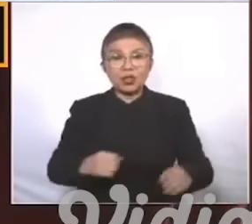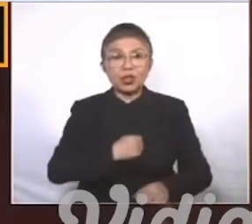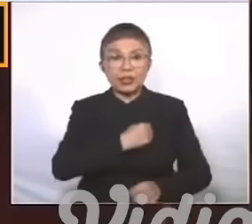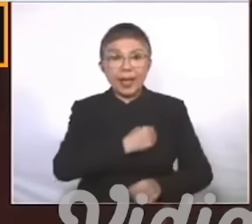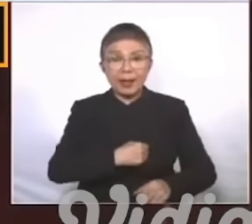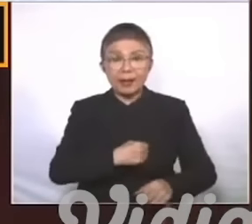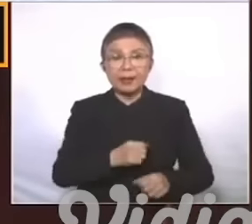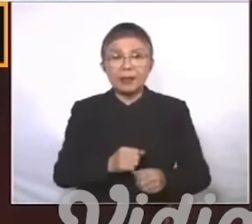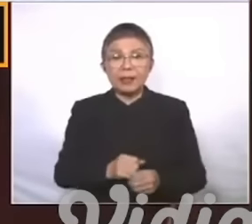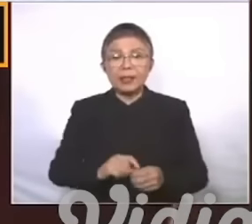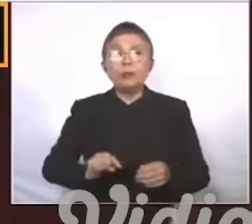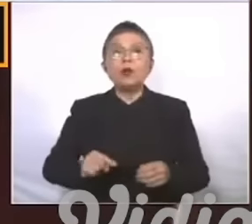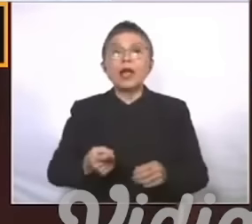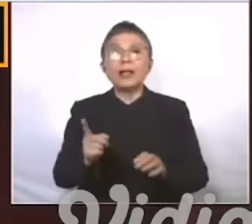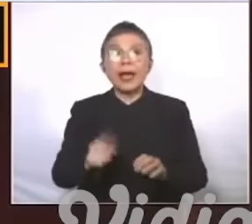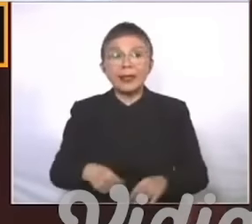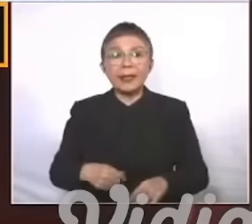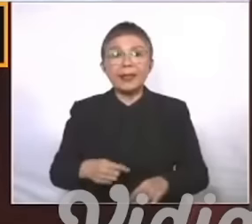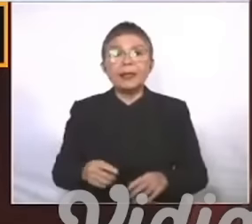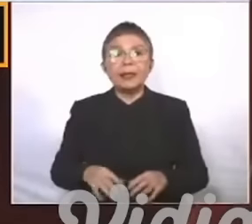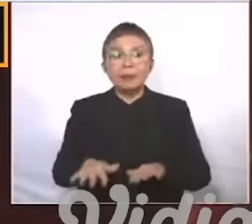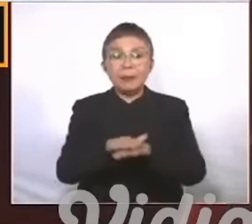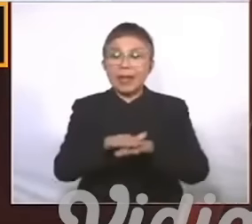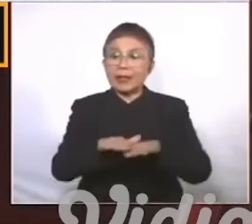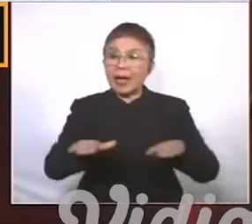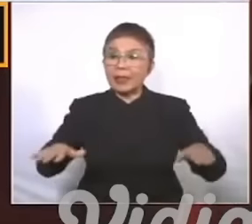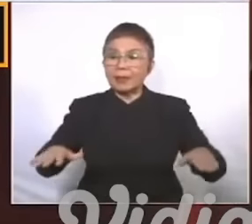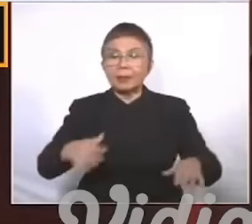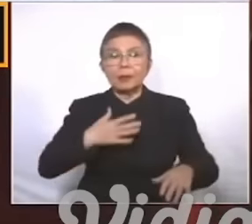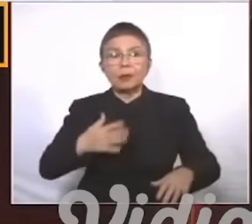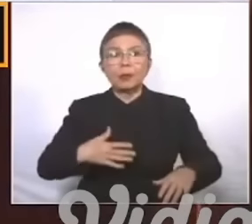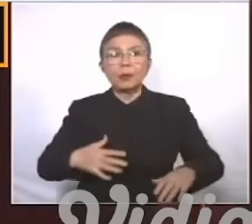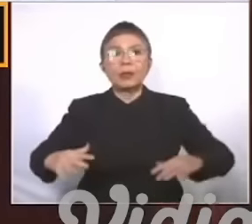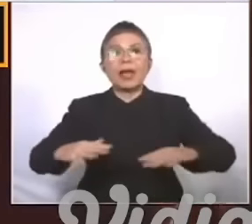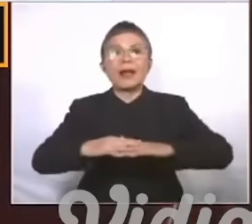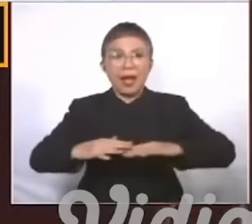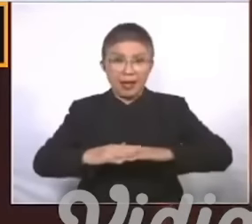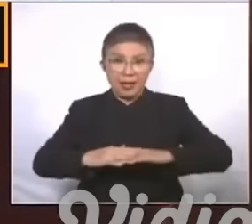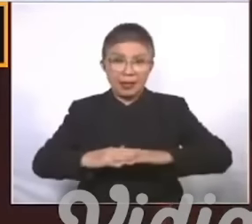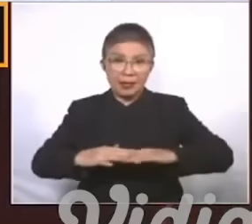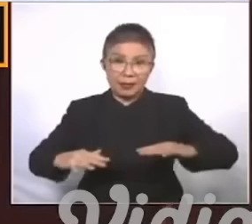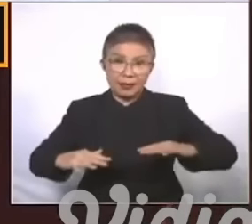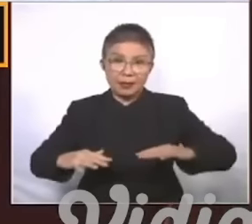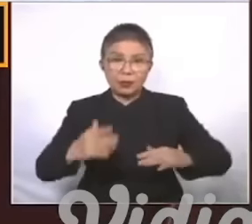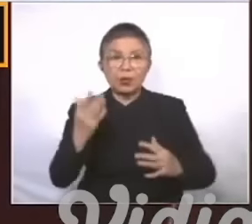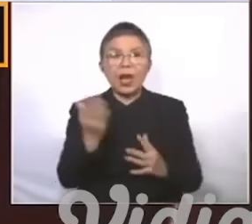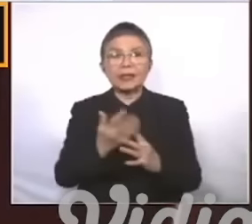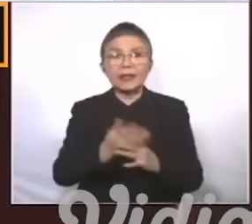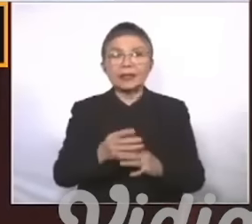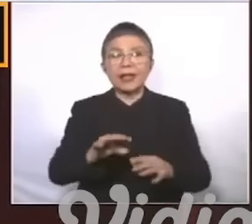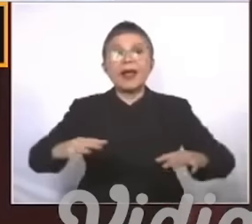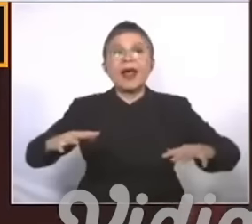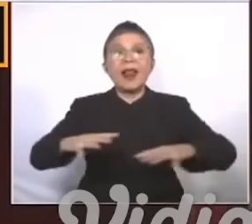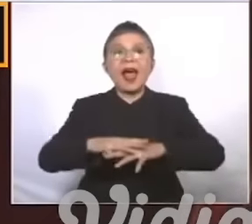sosial dimulai dari pemerataan kepemilikan tanah, akses, dan